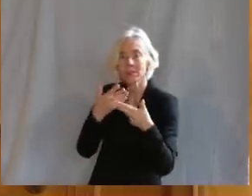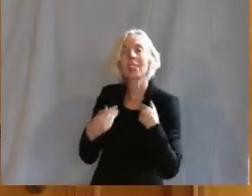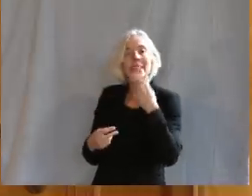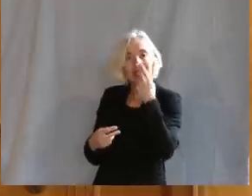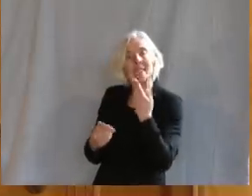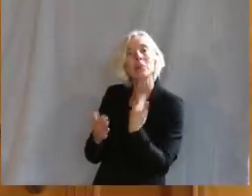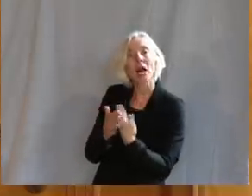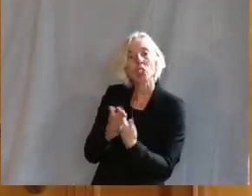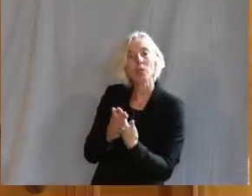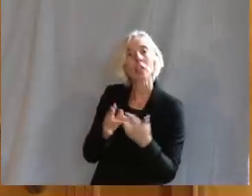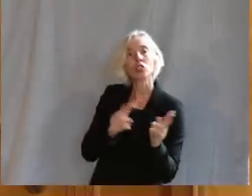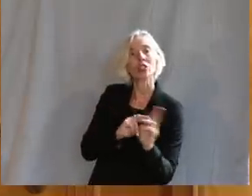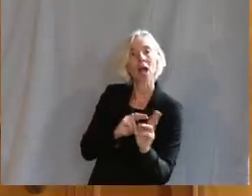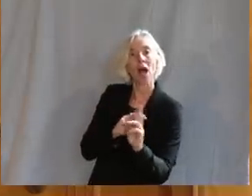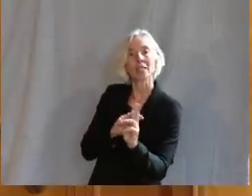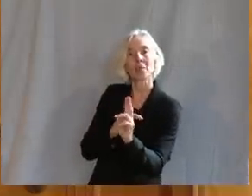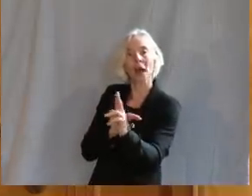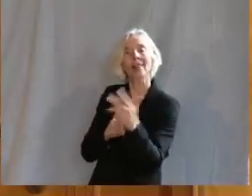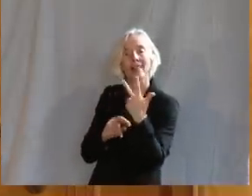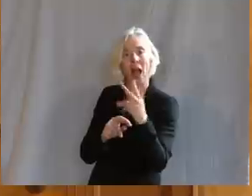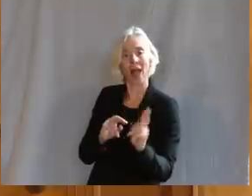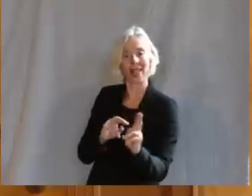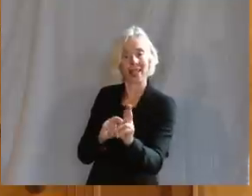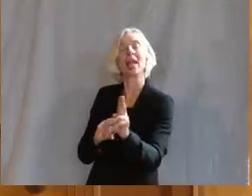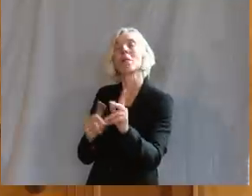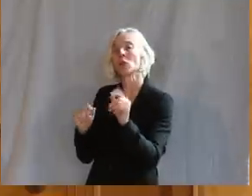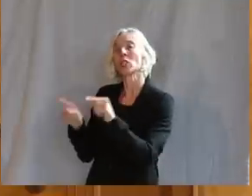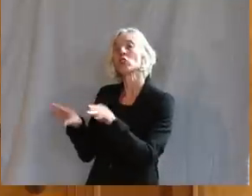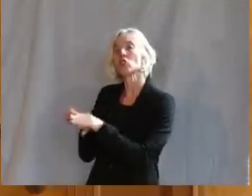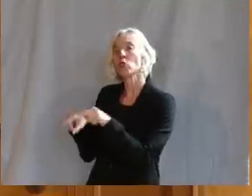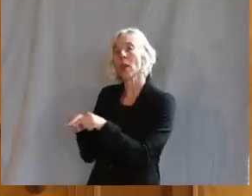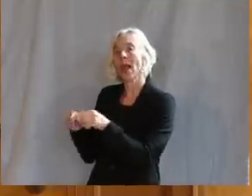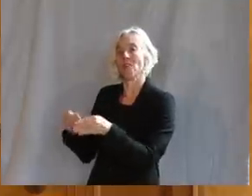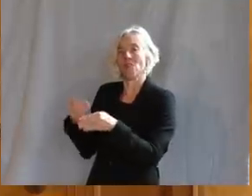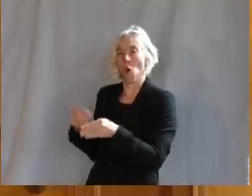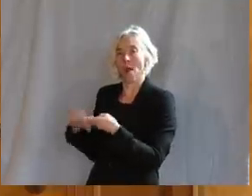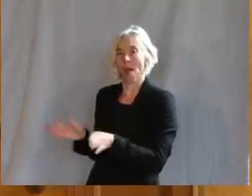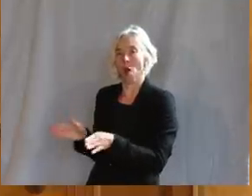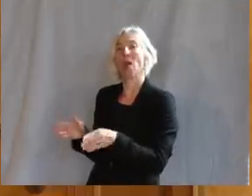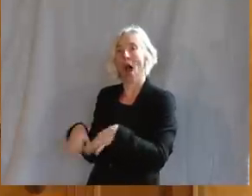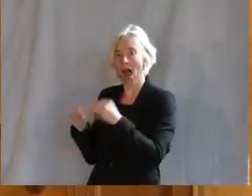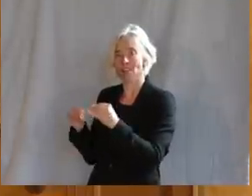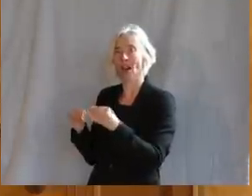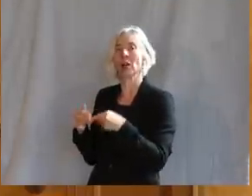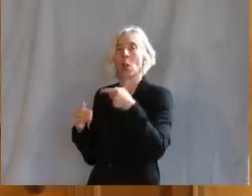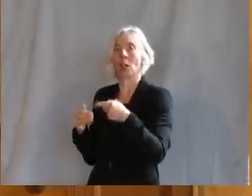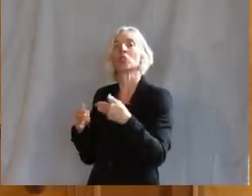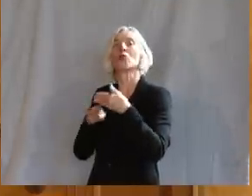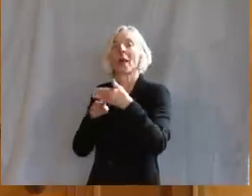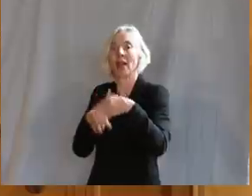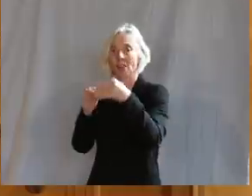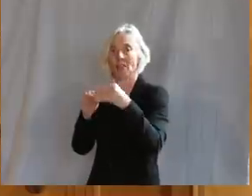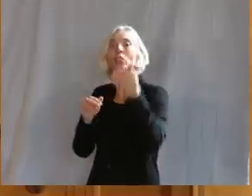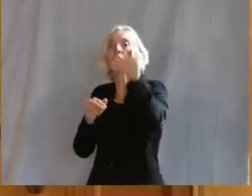haben Absprachen für einen gestaffelten Schulstart stattgefunden. Wir versuchen in Absprache mit weiteren Schulleitungen